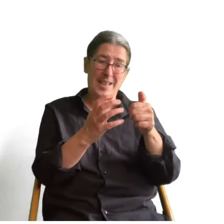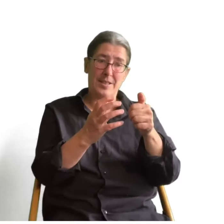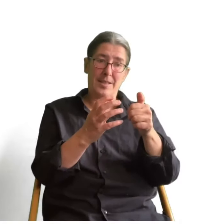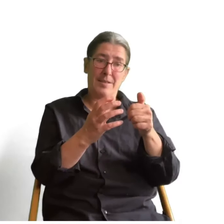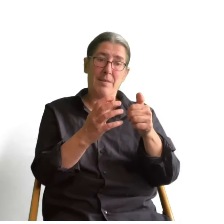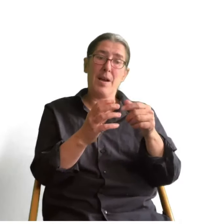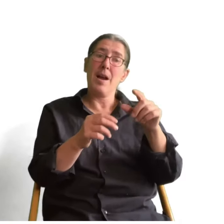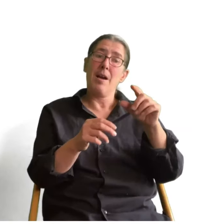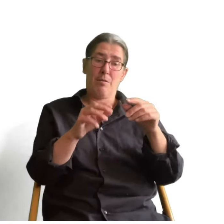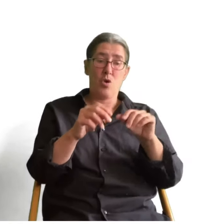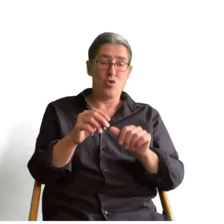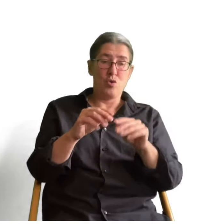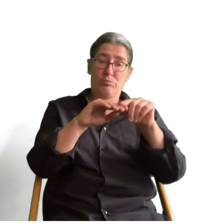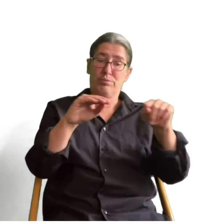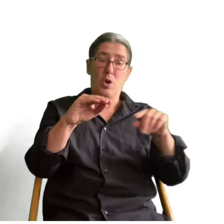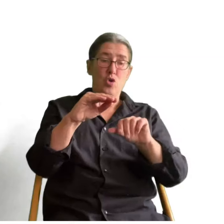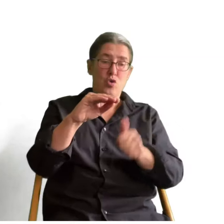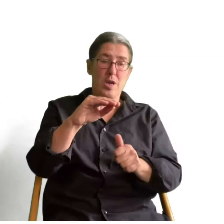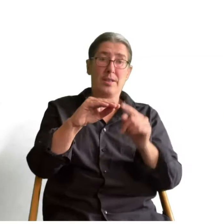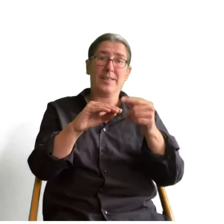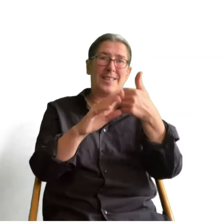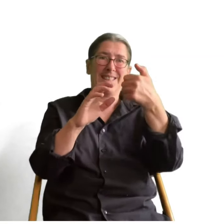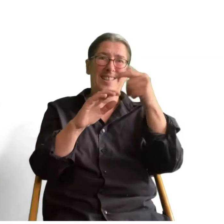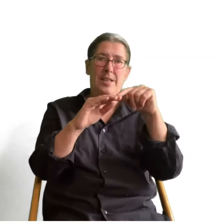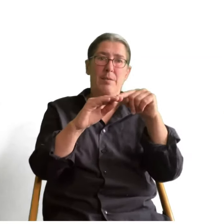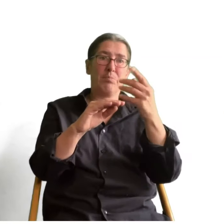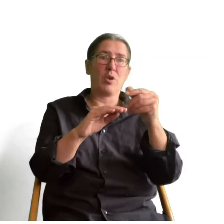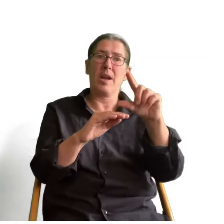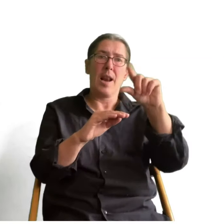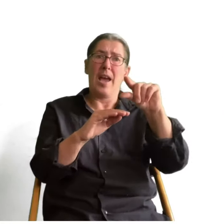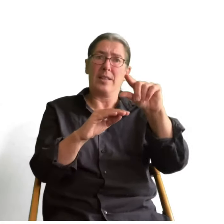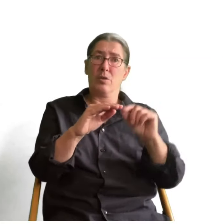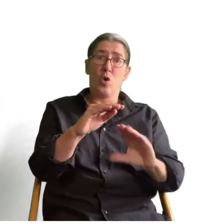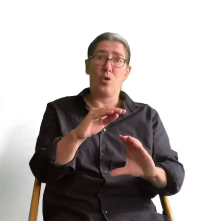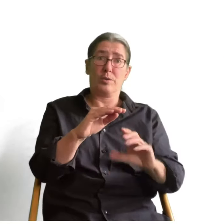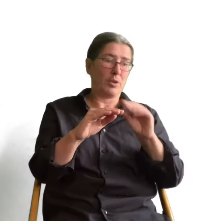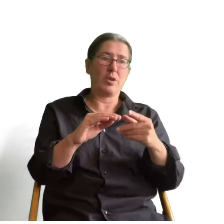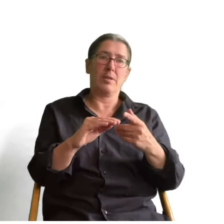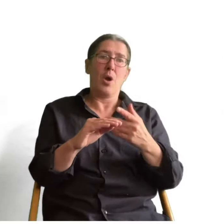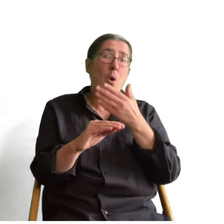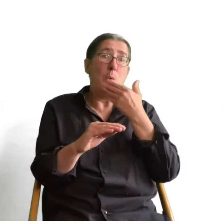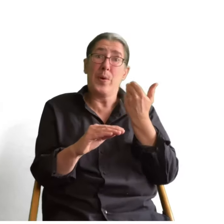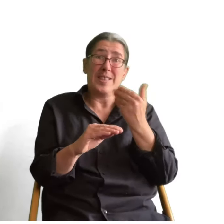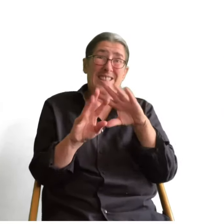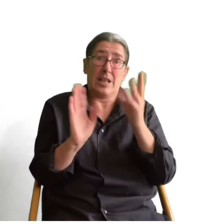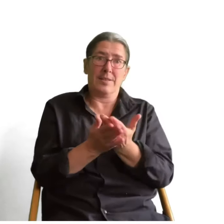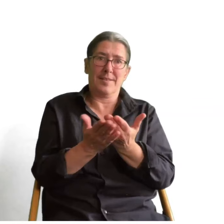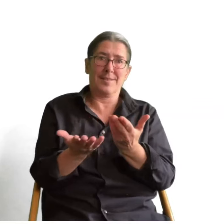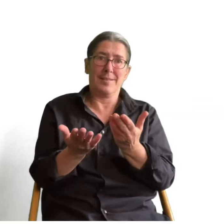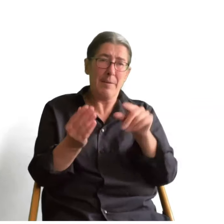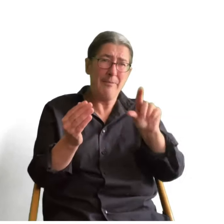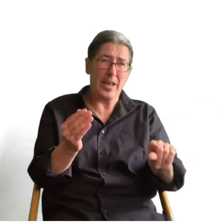diese 60 sind kleiner als die 100. Das heißt, es gibt kein Ganzes. Da schreiben wir eine 0 hin.